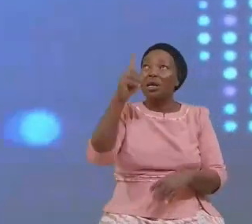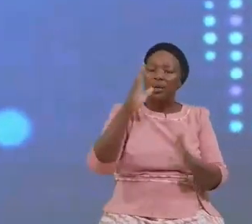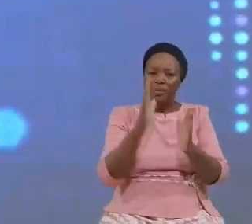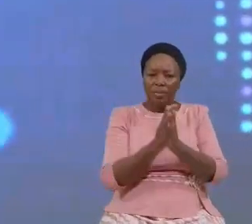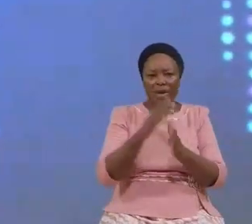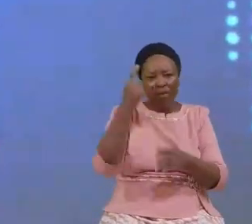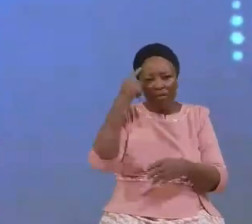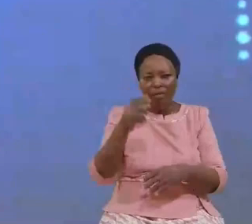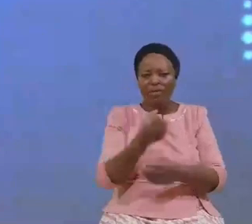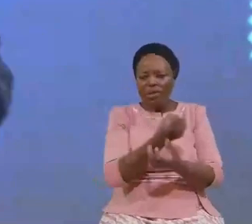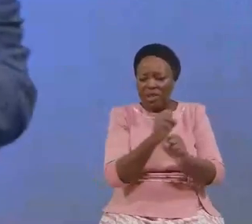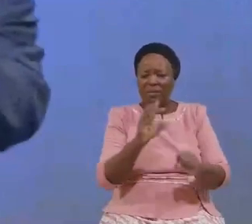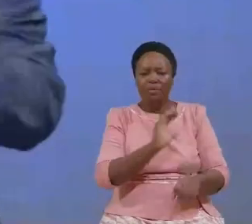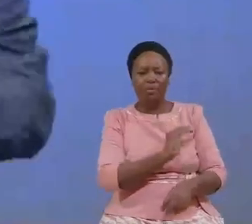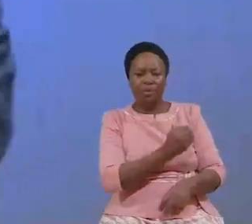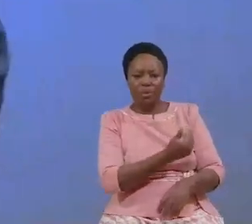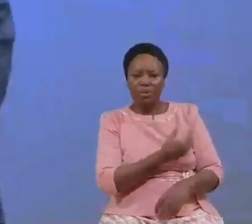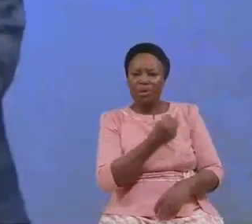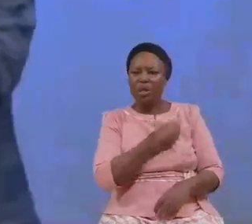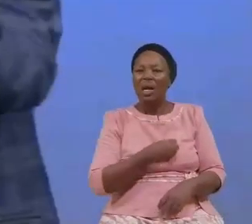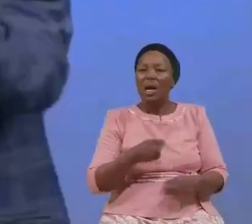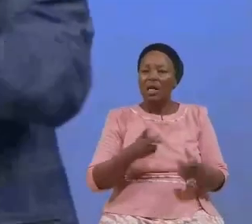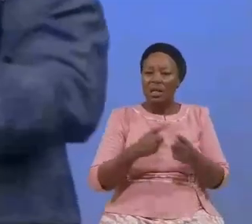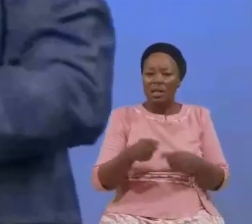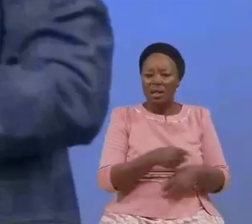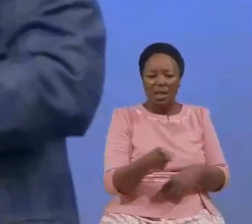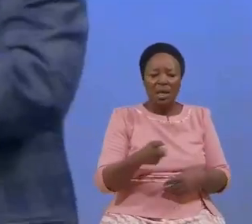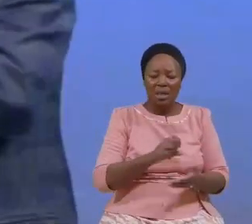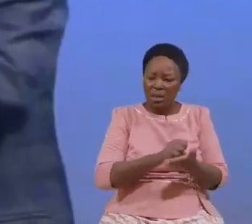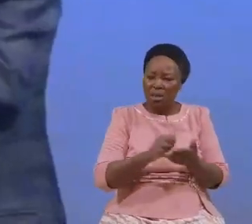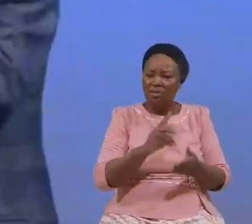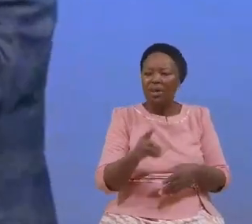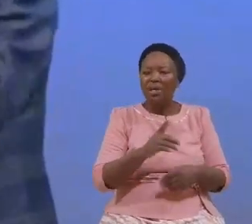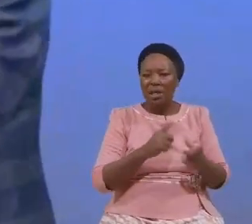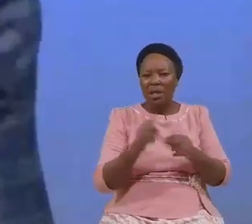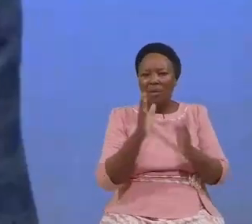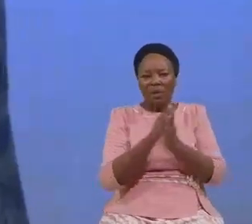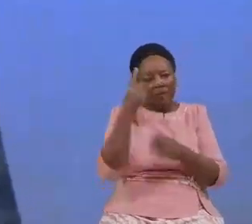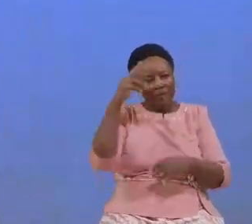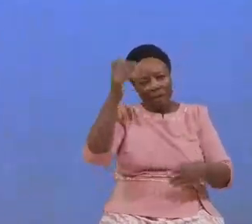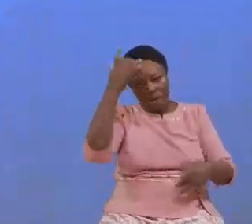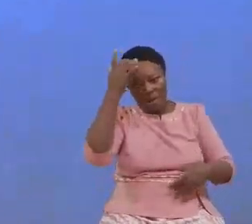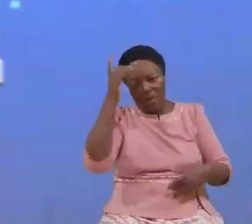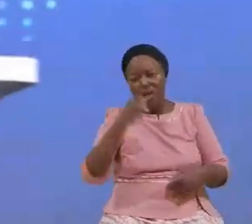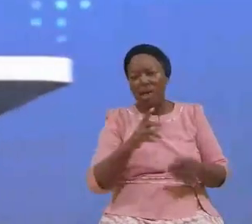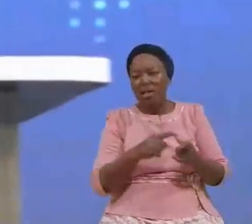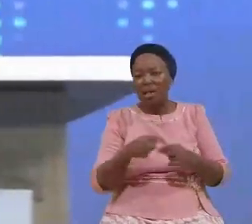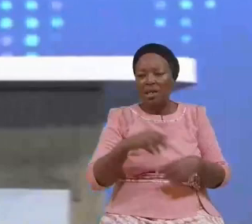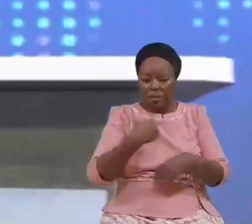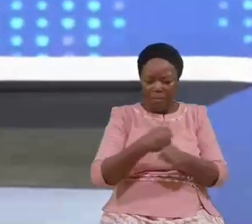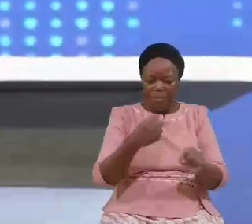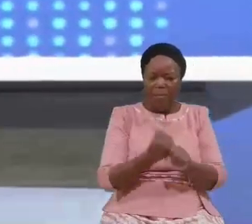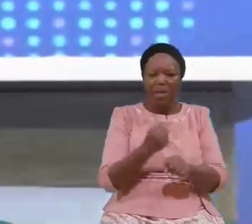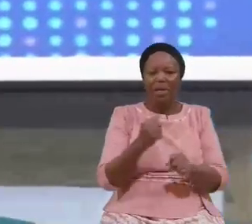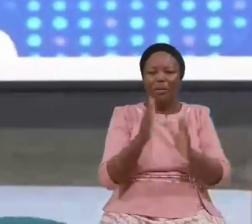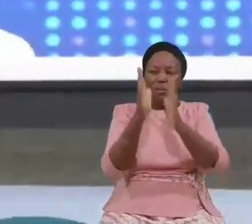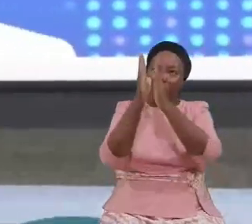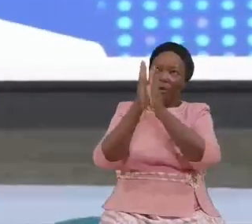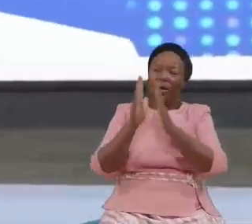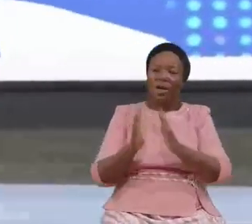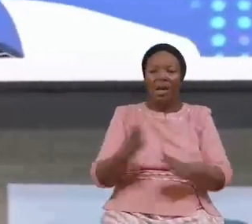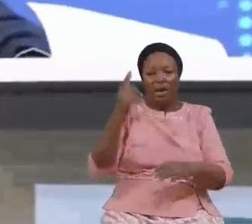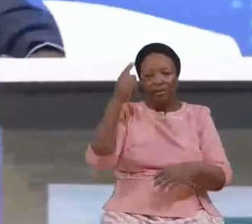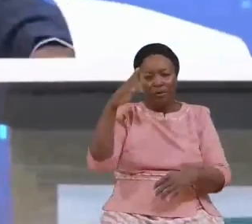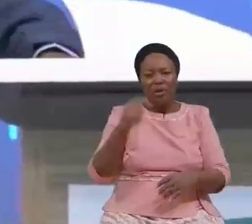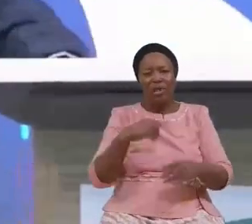les âmes sauvées pour qu'il soit sanctifié il a prié pour les malades il a intercédé pour les